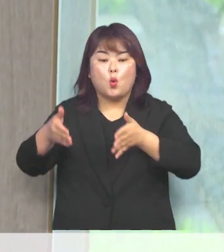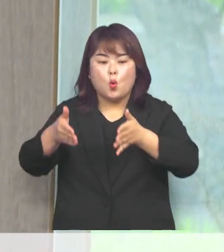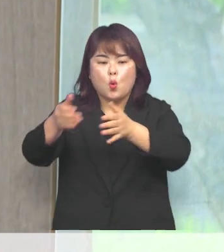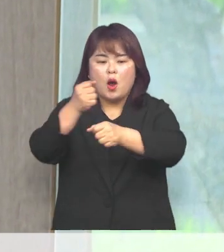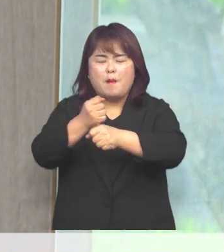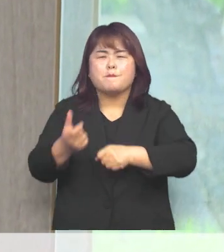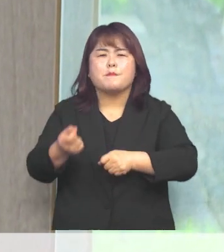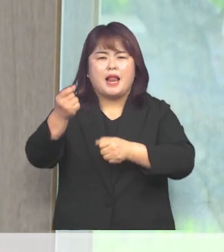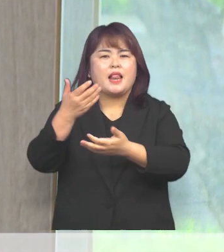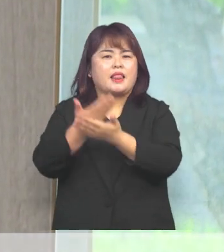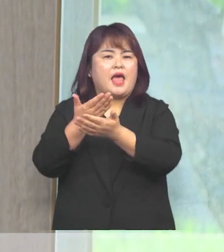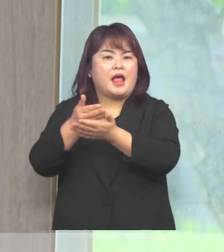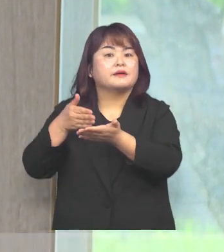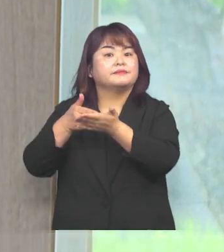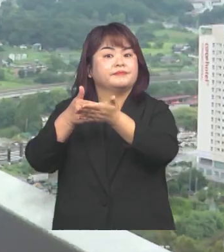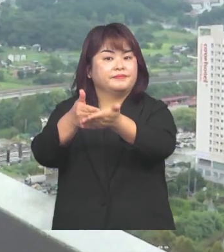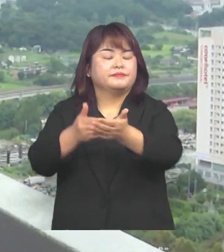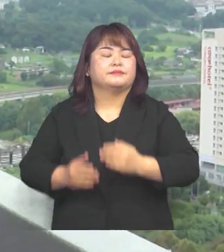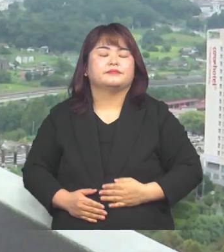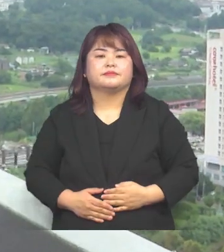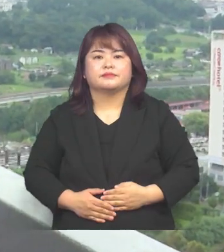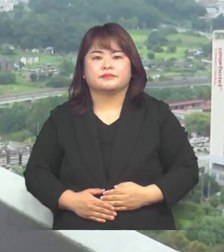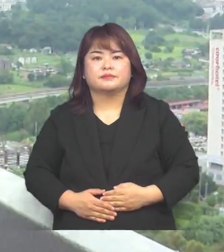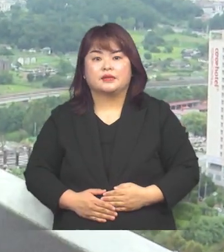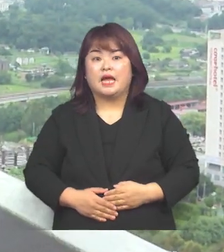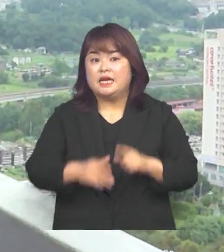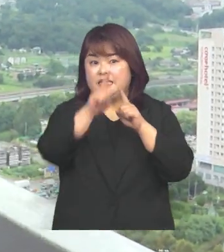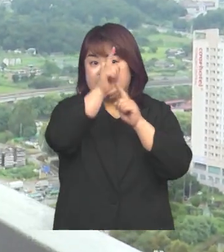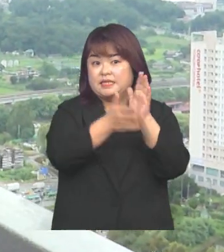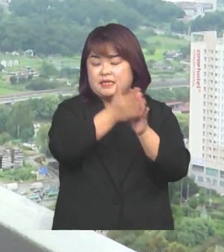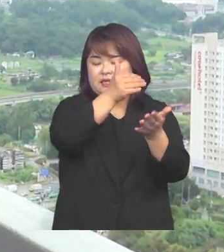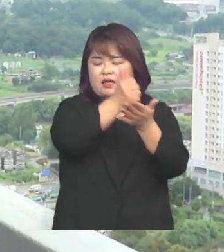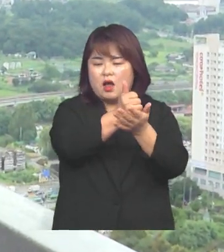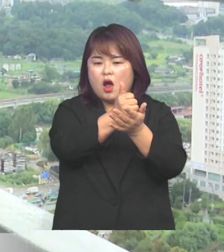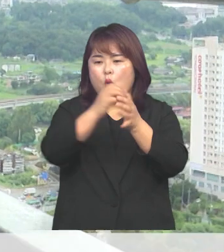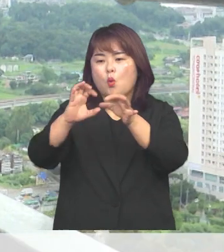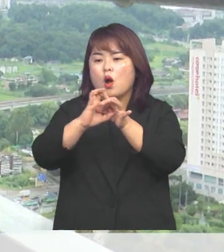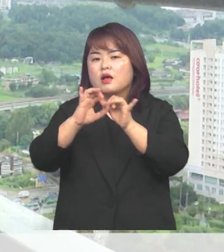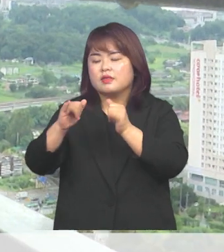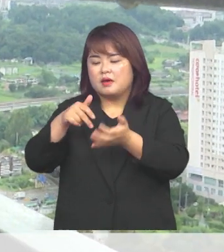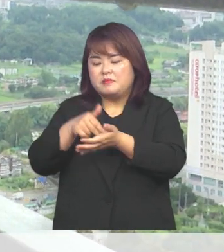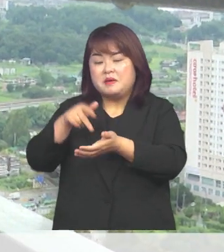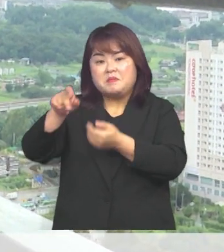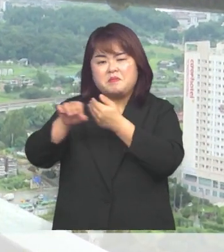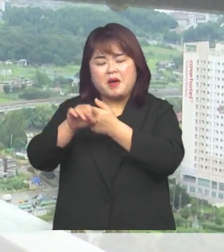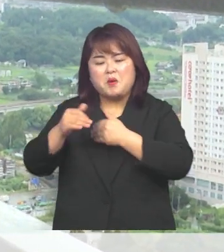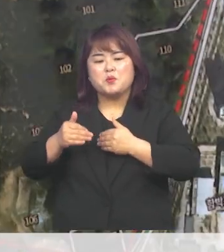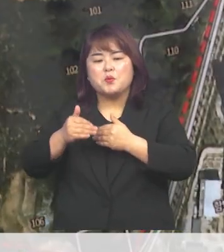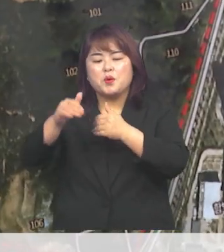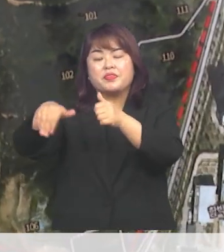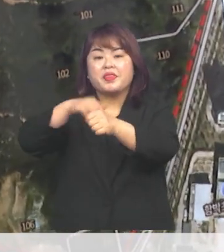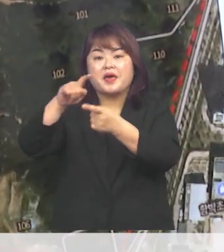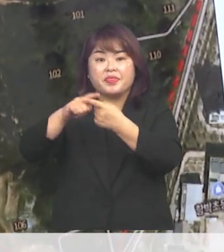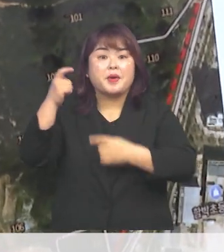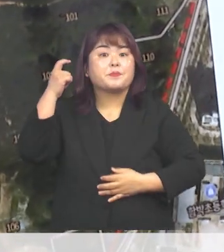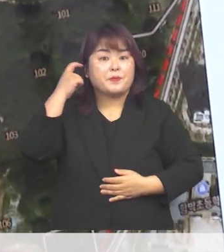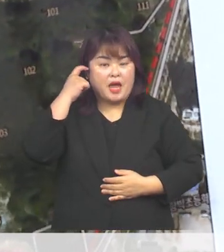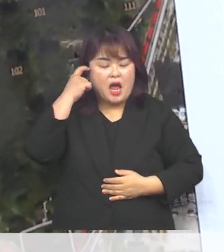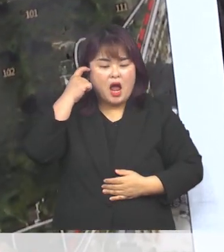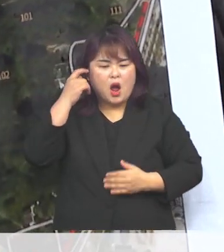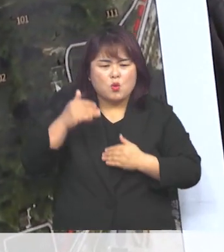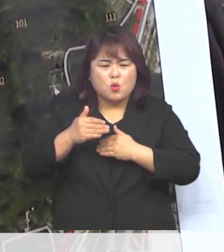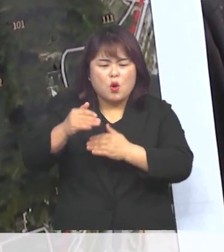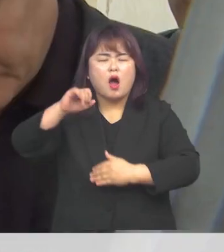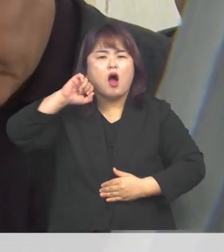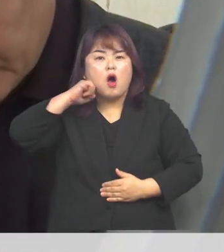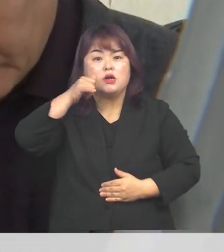속도를 내주길 바란다고 말했습니다. 이 시장은 현장 관계자에게 사업 추진 상황을 보고받고 도로 개설 과정에